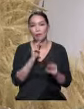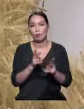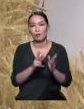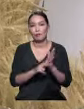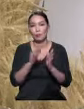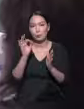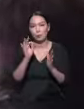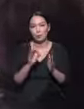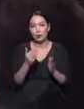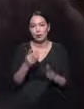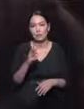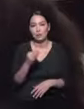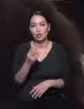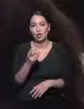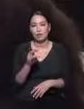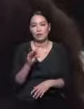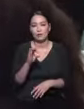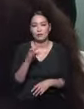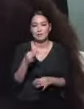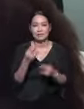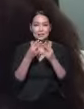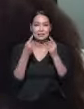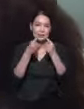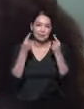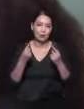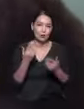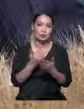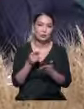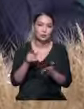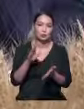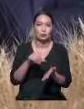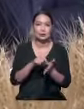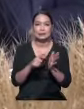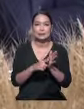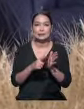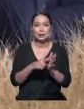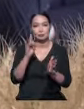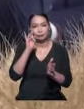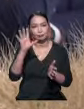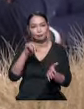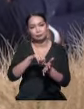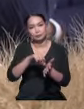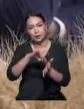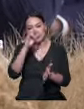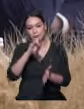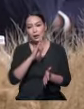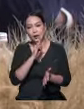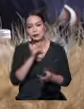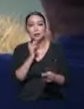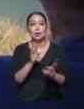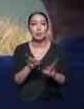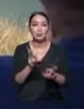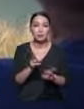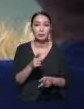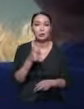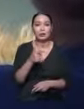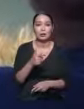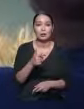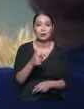которых обладатели мишленовских звезд. Отныне в их рядах будут и 7 выдающихся представителей казахстанской